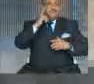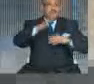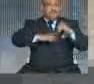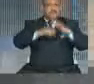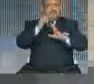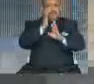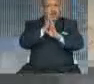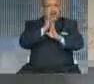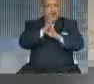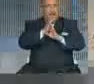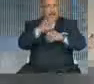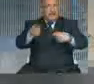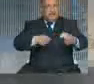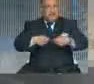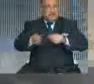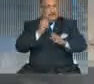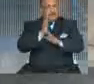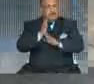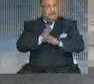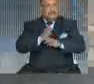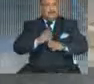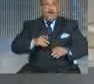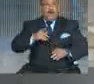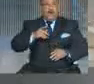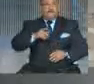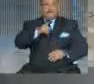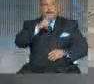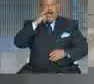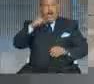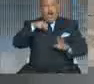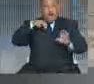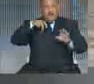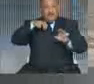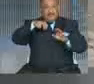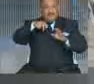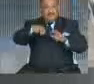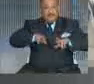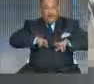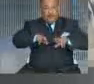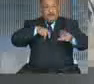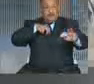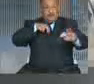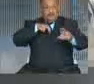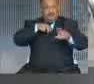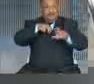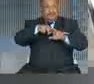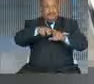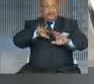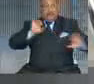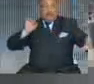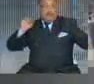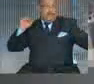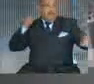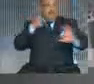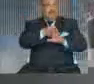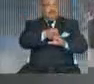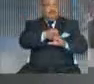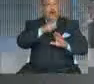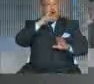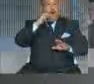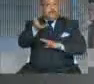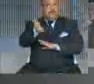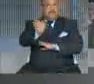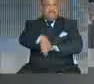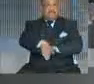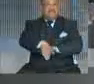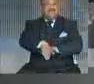جانب الطريق، وقد لاذ سائق السيارة بالفرار. هذه الحادثة أثارت احتجاجات أهالي المنطقة الذين حملوا السلطات